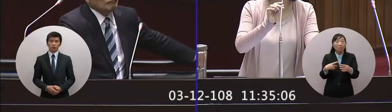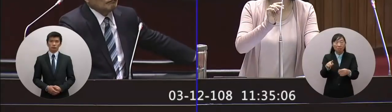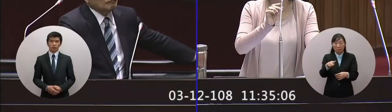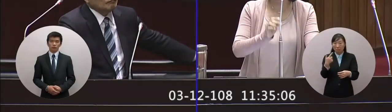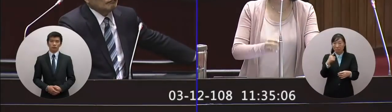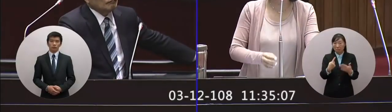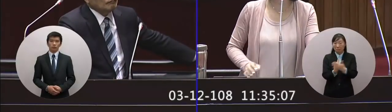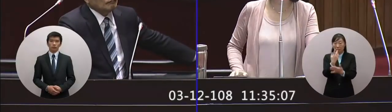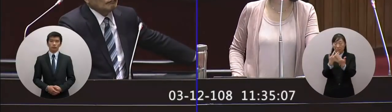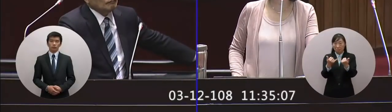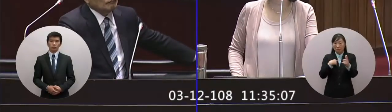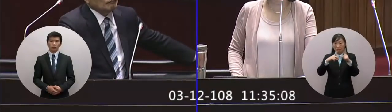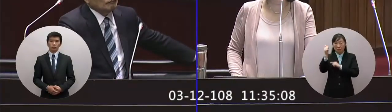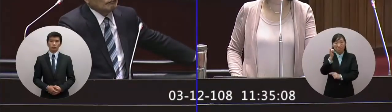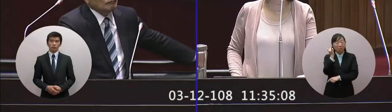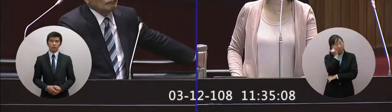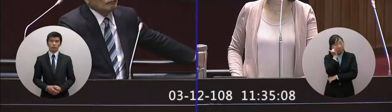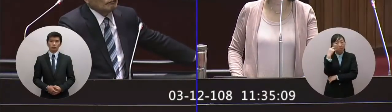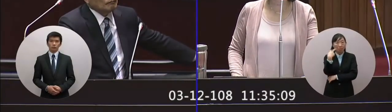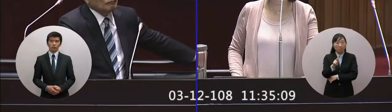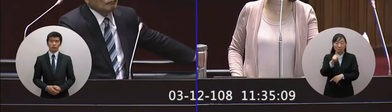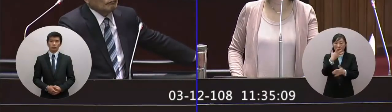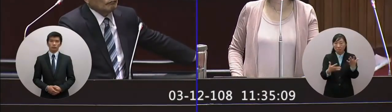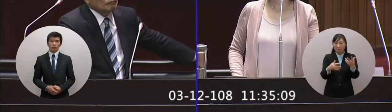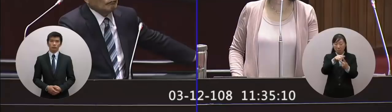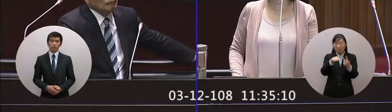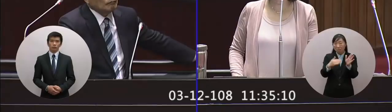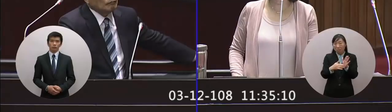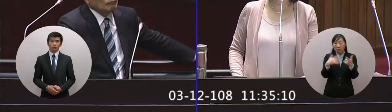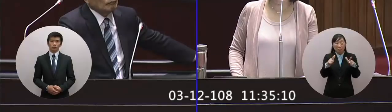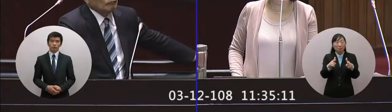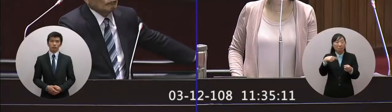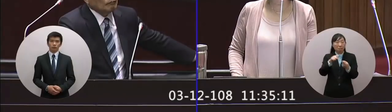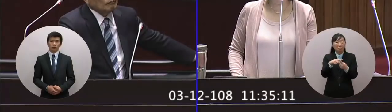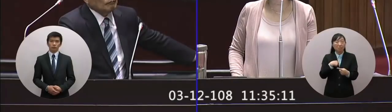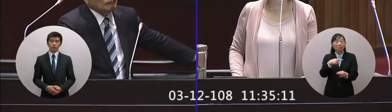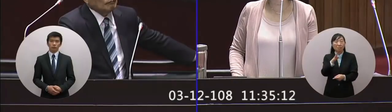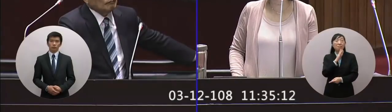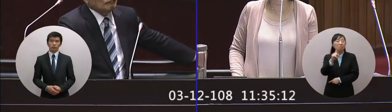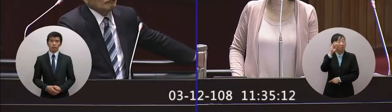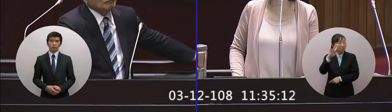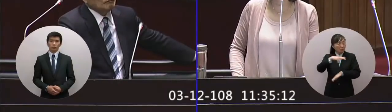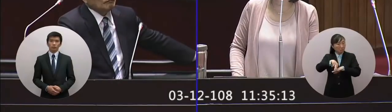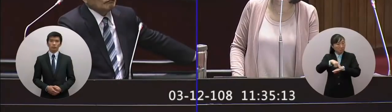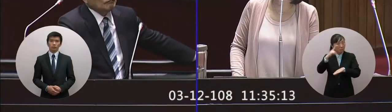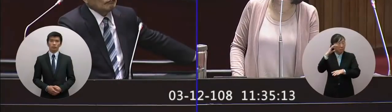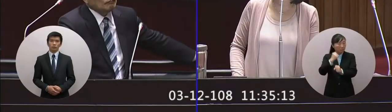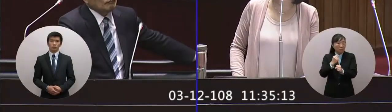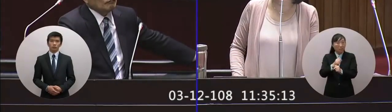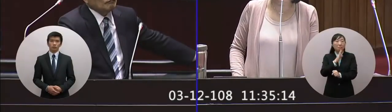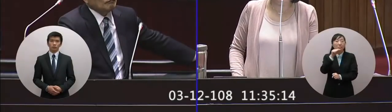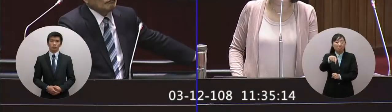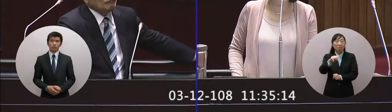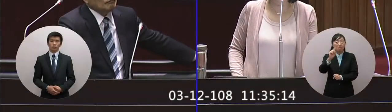去睡觉上网的地方，它应当是一个创意的摇篮，应当是一个生活中扩